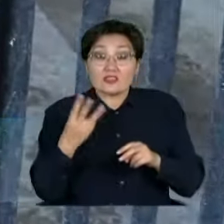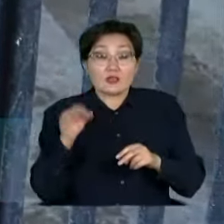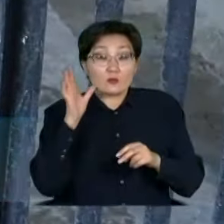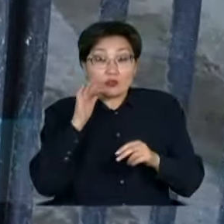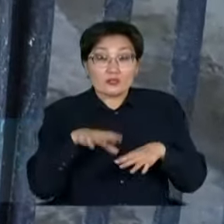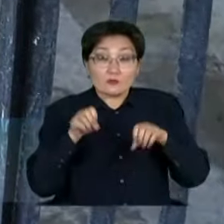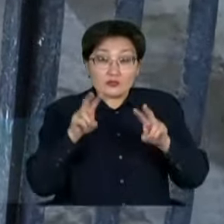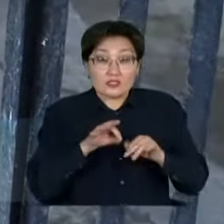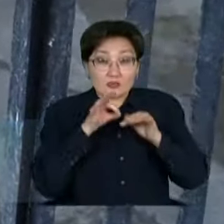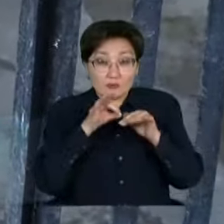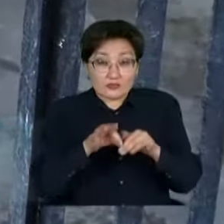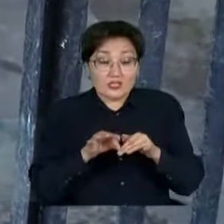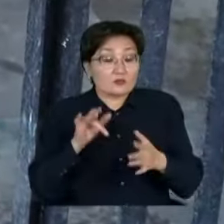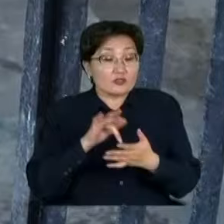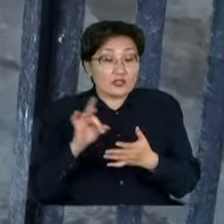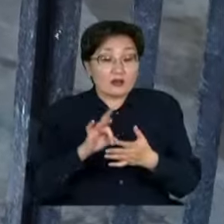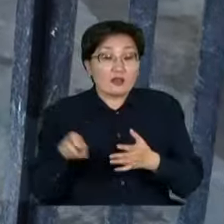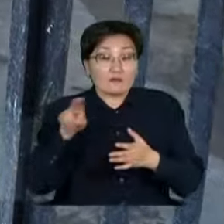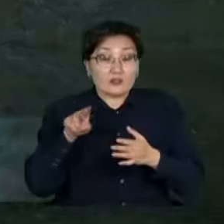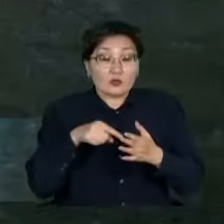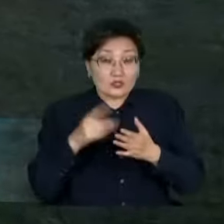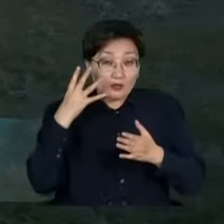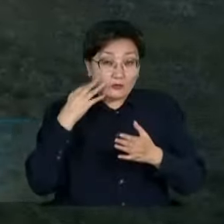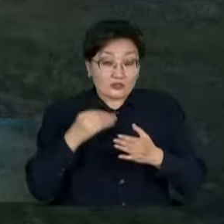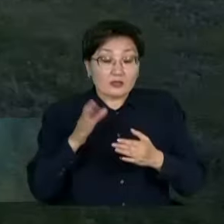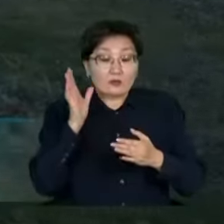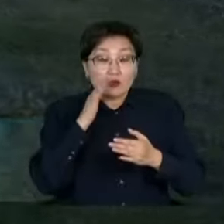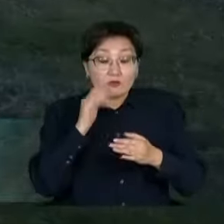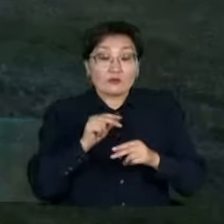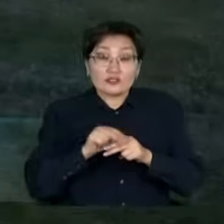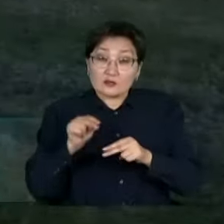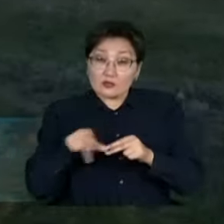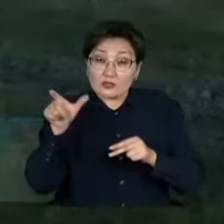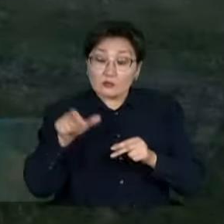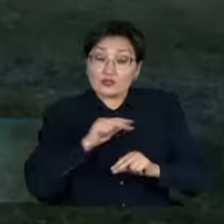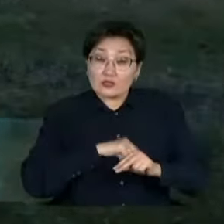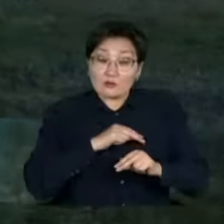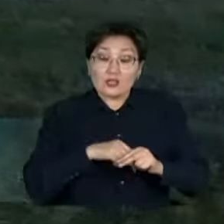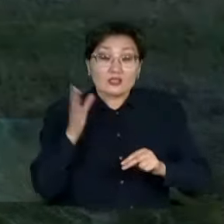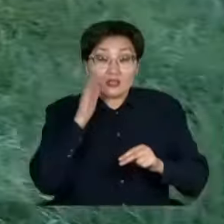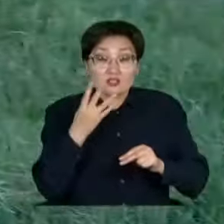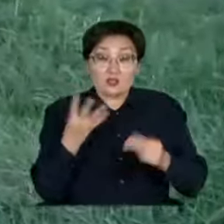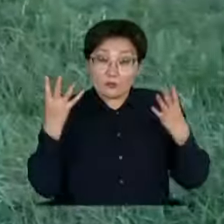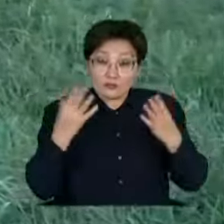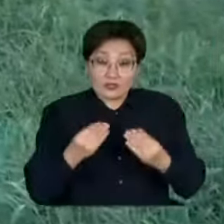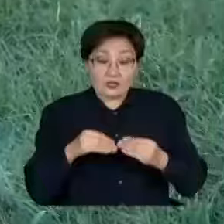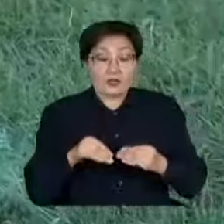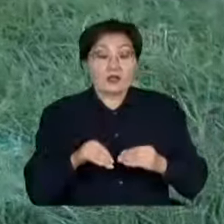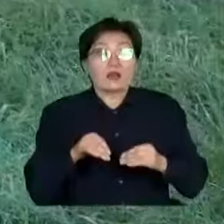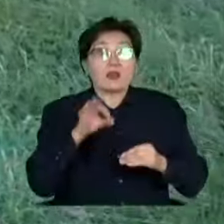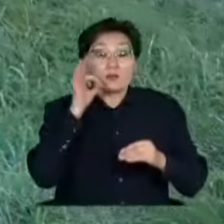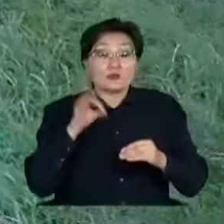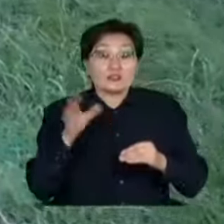специально разводят в кинологическом центре МВД в Алматы Кинолог Андрей Пугачёв работает с собаками вот уже 4 года немецкая овчарка